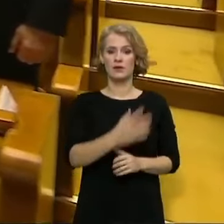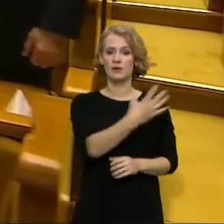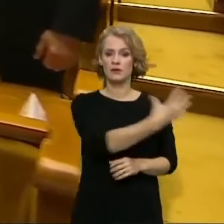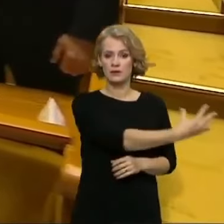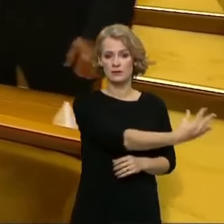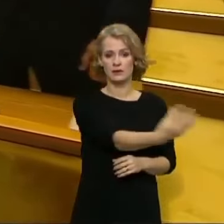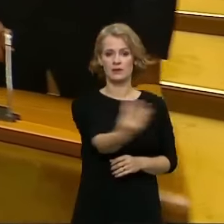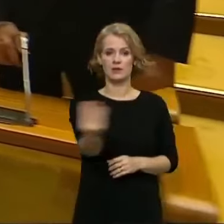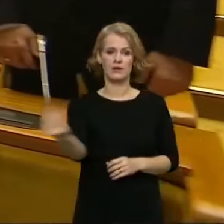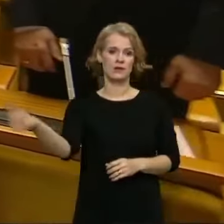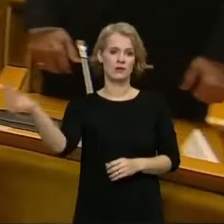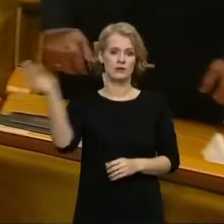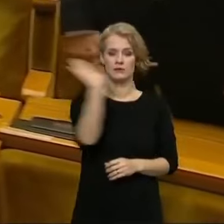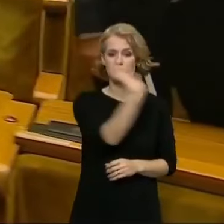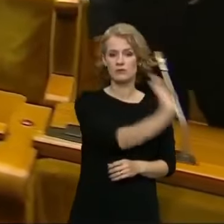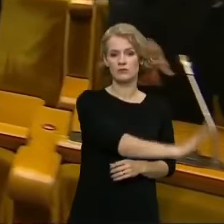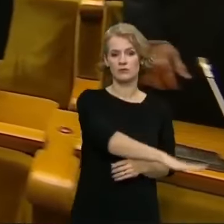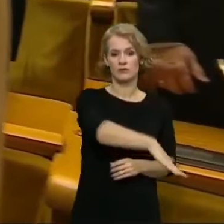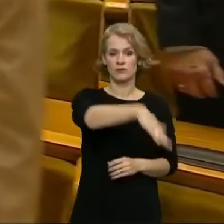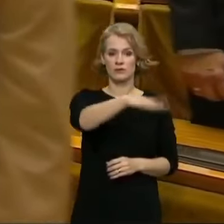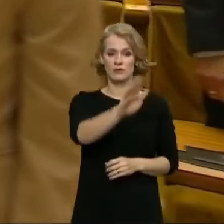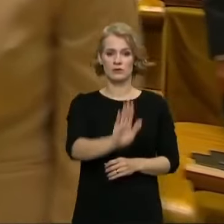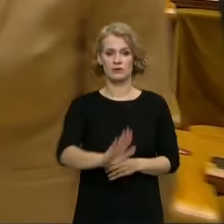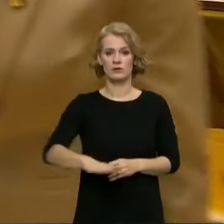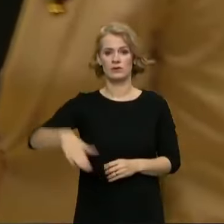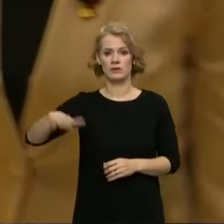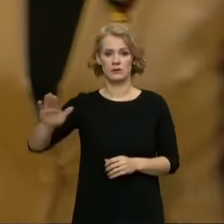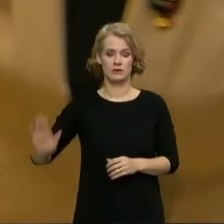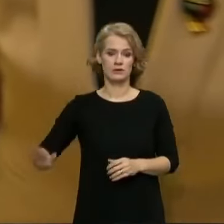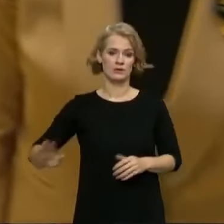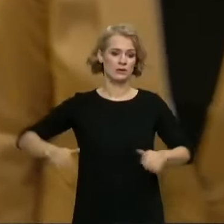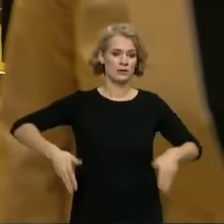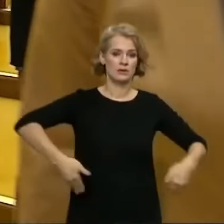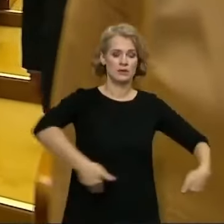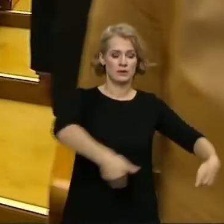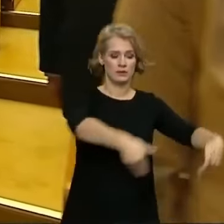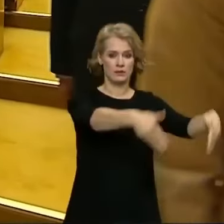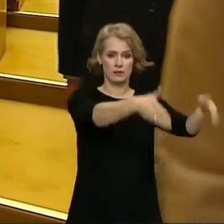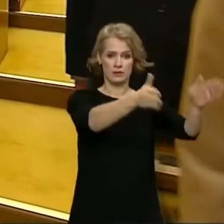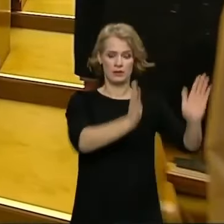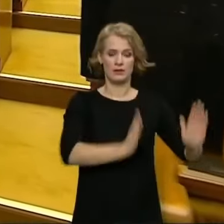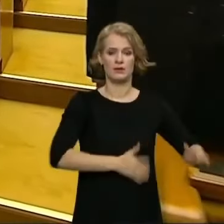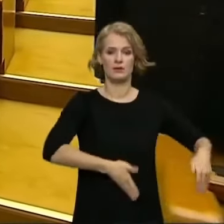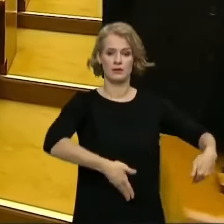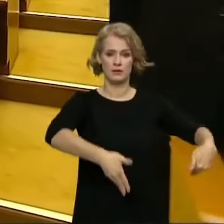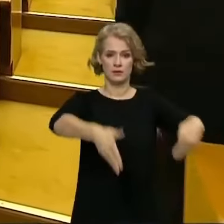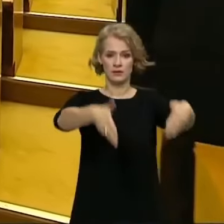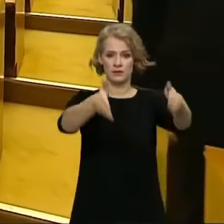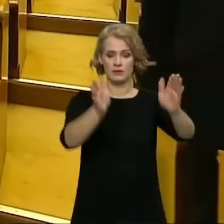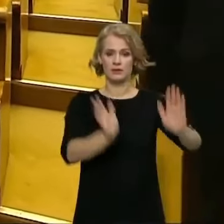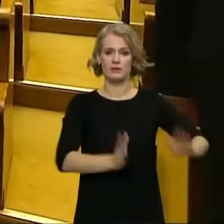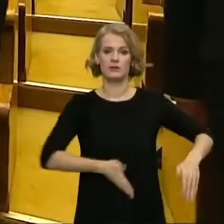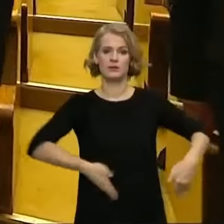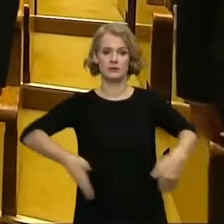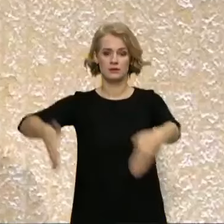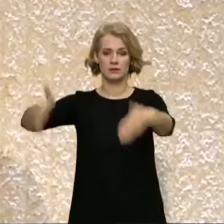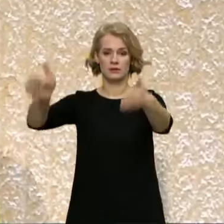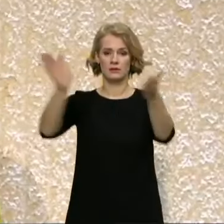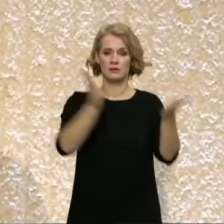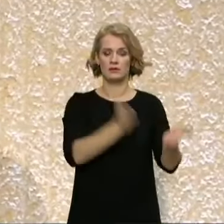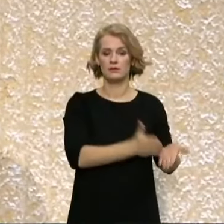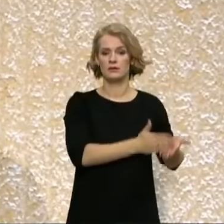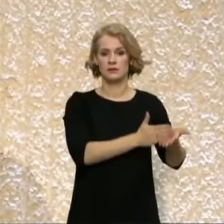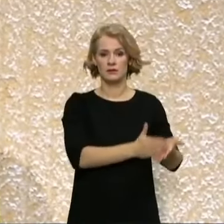stiprybė tegul tavo vaikai eina